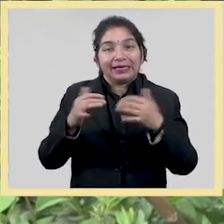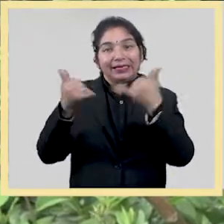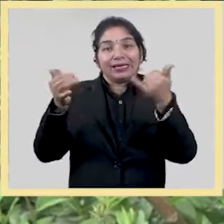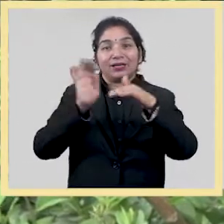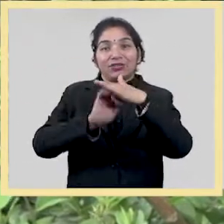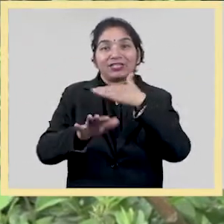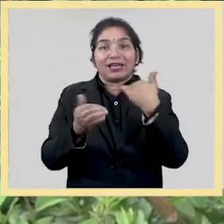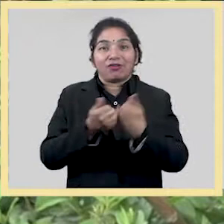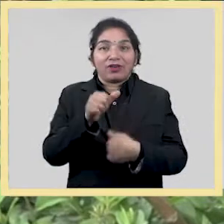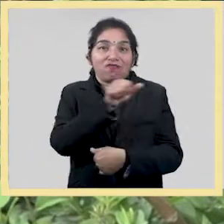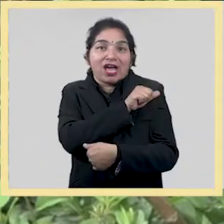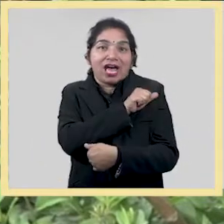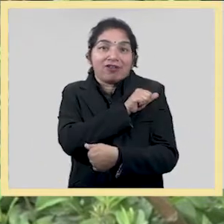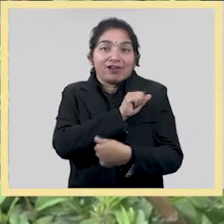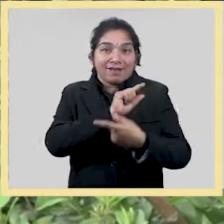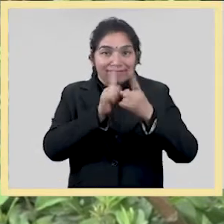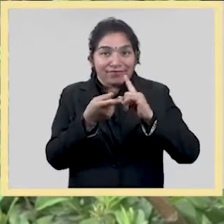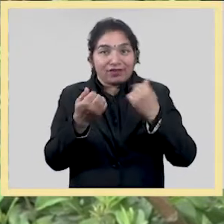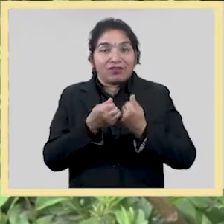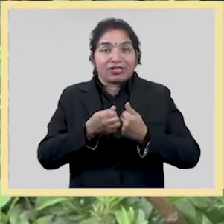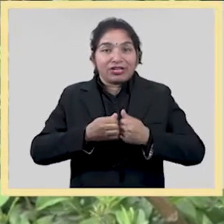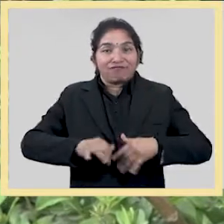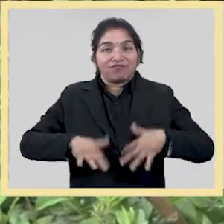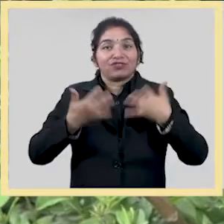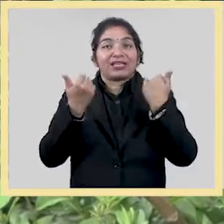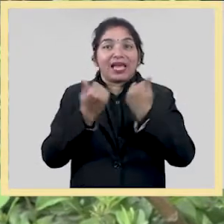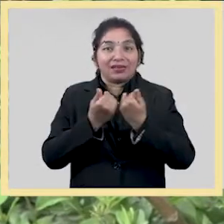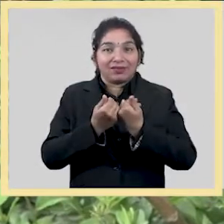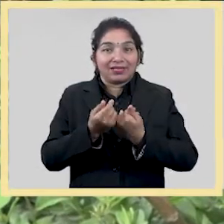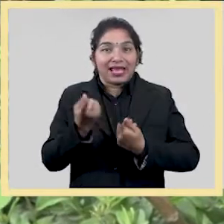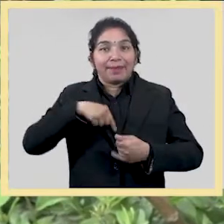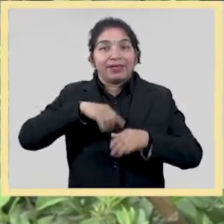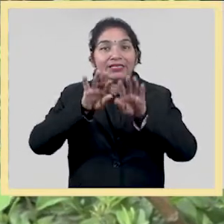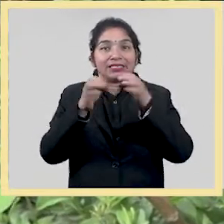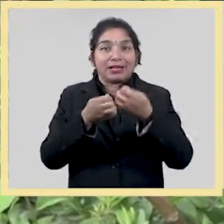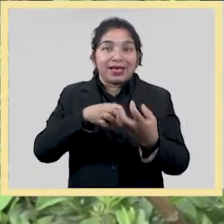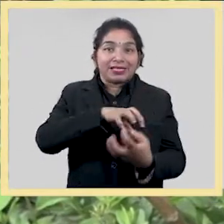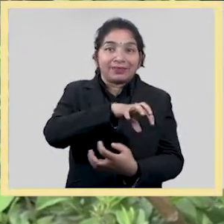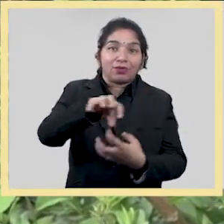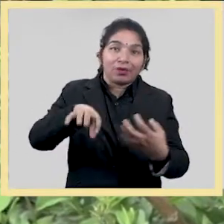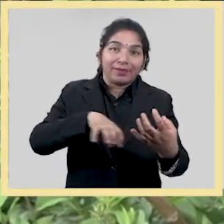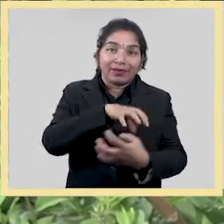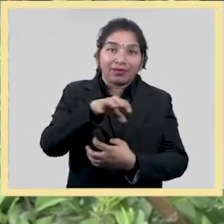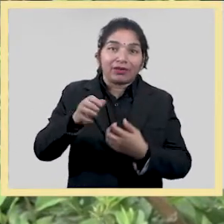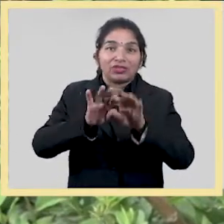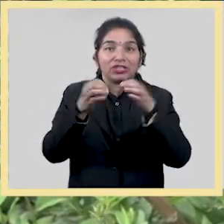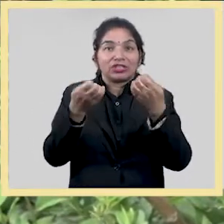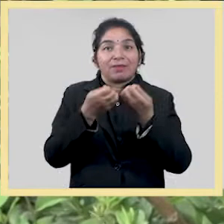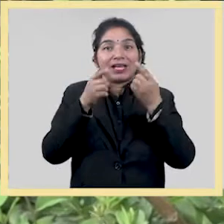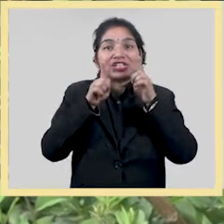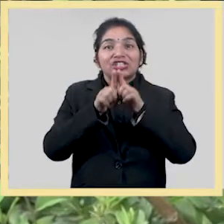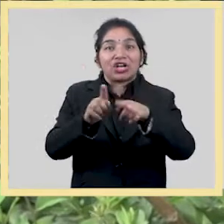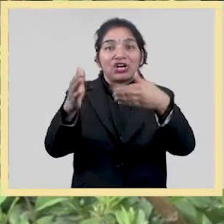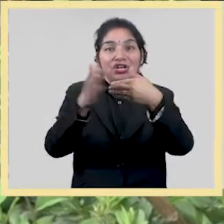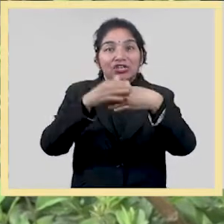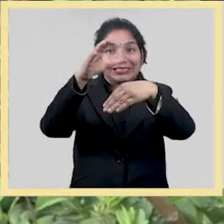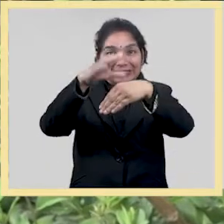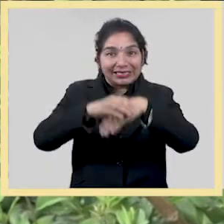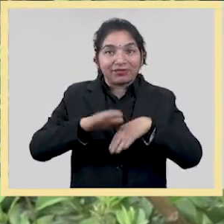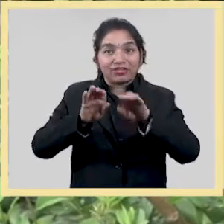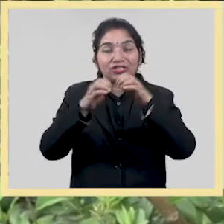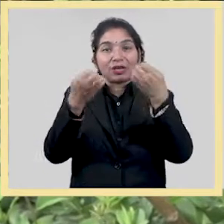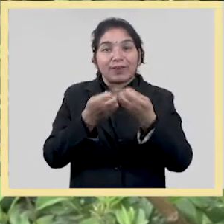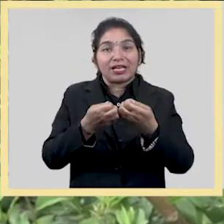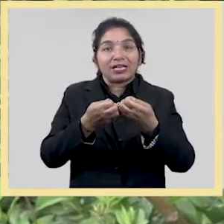खेलहरू आयोजना गरेर उहाँहरूलाई मोटिभेट गर्दै उहाँहरूलाई प्रोत्साहन गर्दै हामीले समाजमा घुलमिल गराउने समाजसँग चाहिँ नजिक लिएर